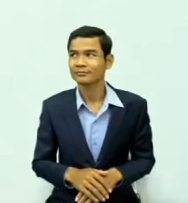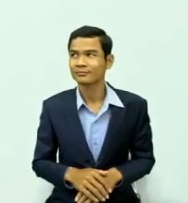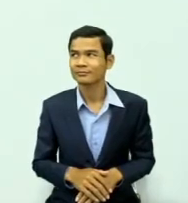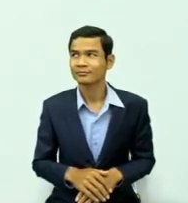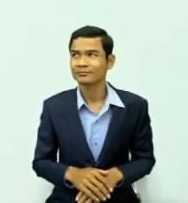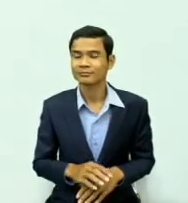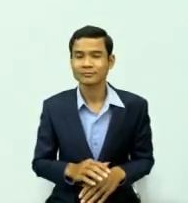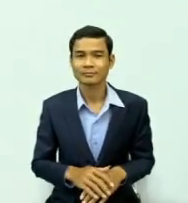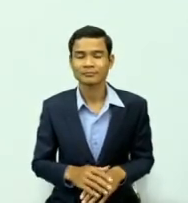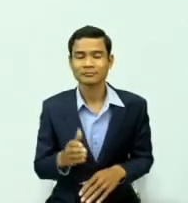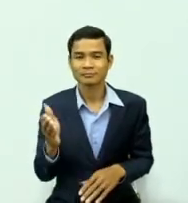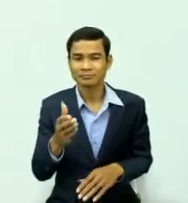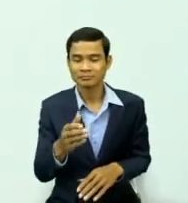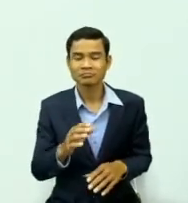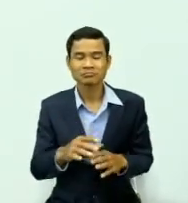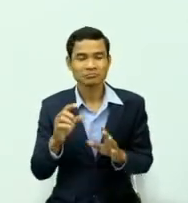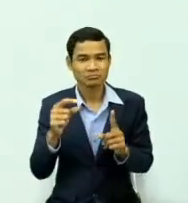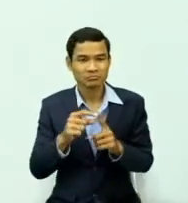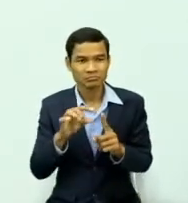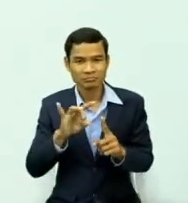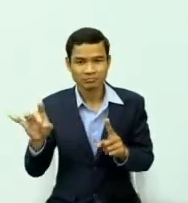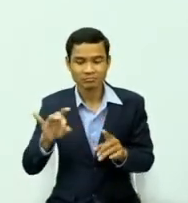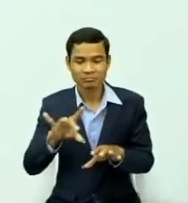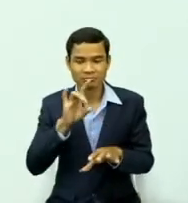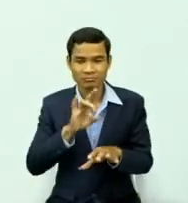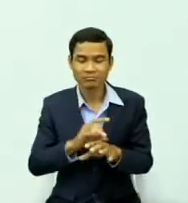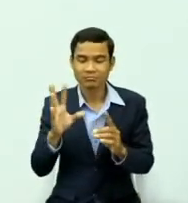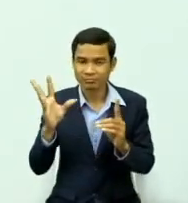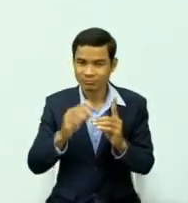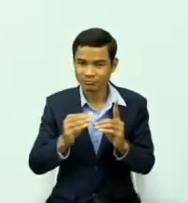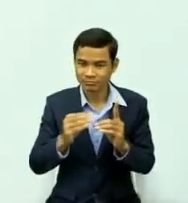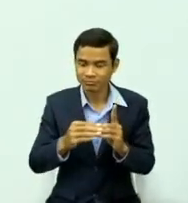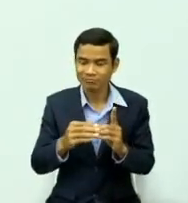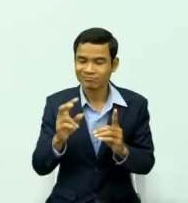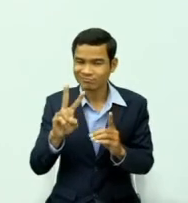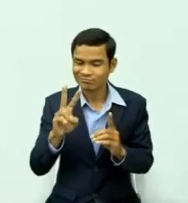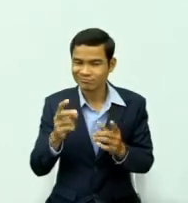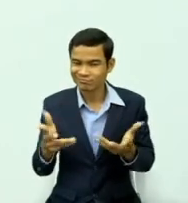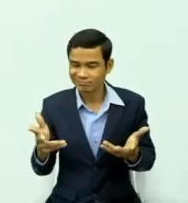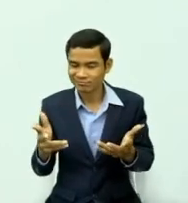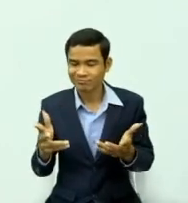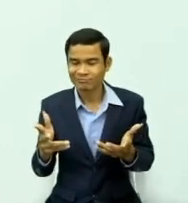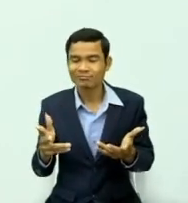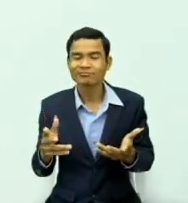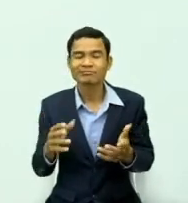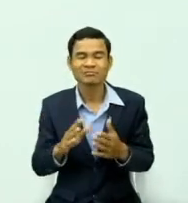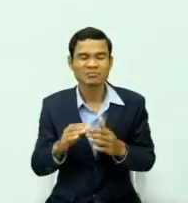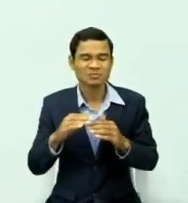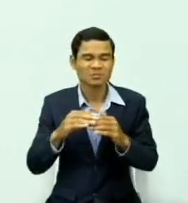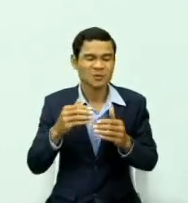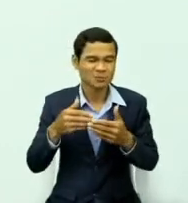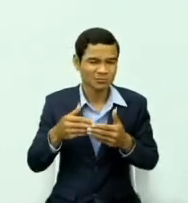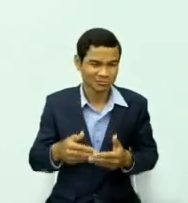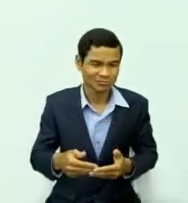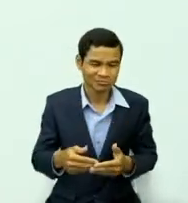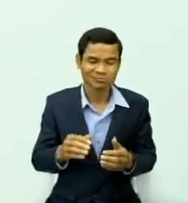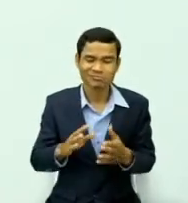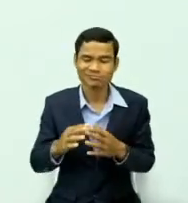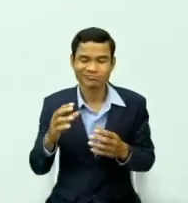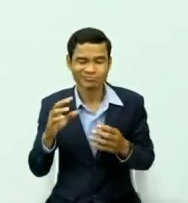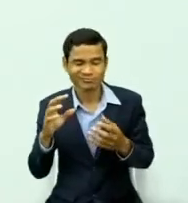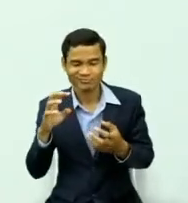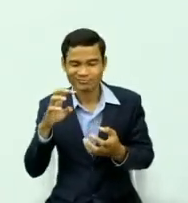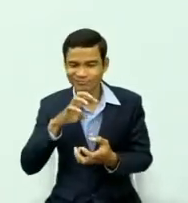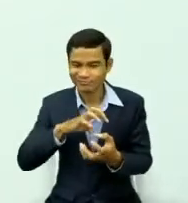chà phân chân nhẹ ní chiên nè cái nắp xong thì tới con khơi pin đi dừng mạch đấy con cha cứ việc ngôn việc tự tề khnien nè đôi